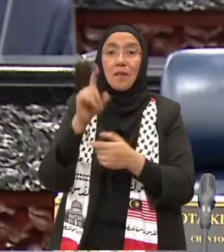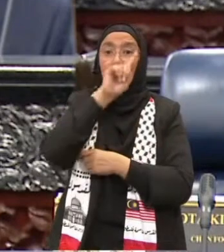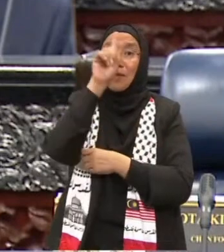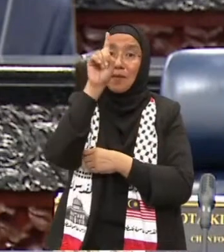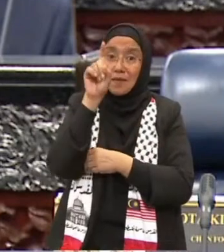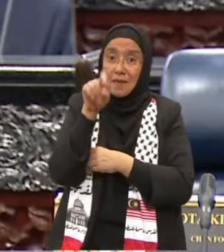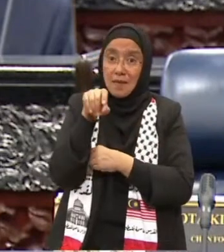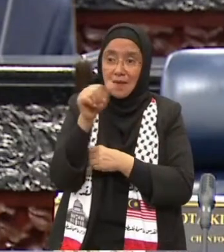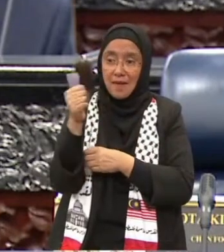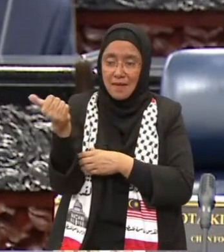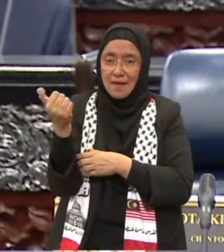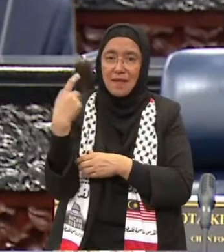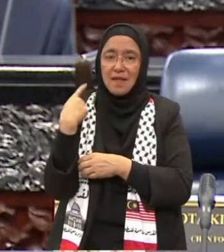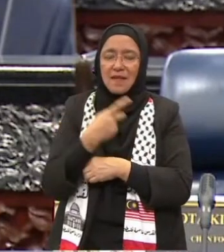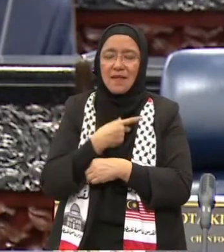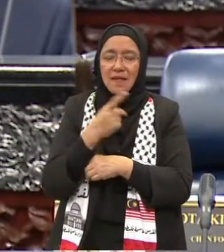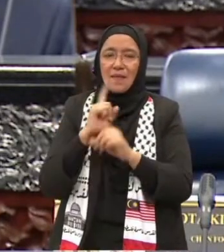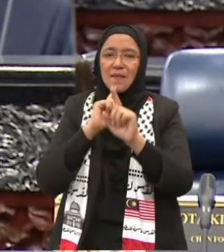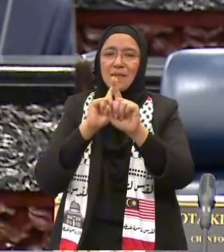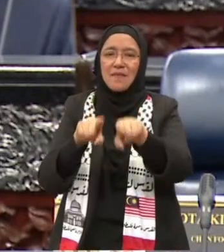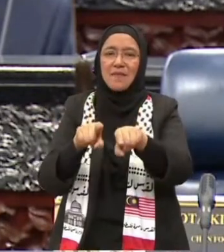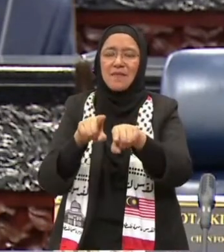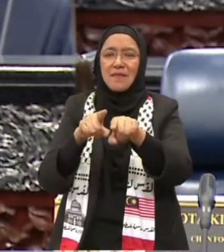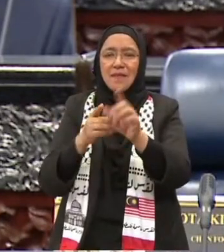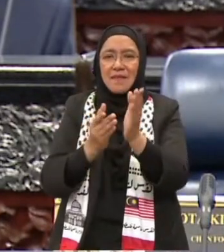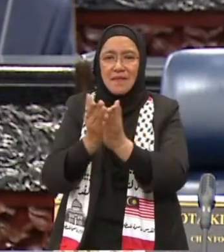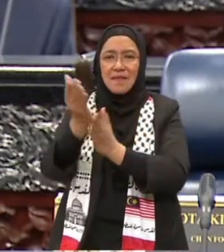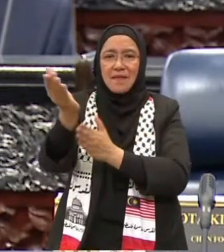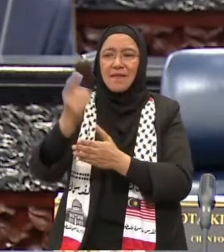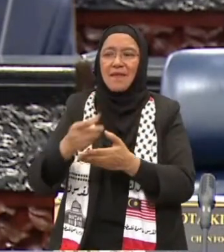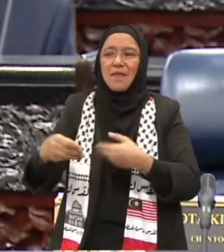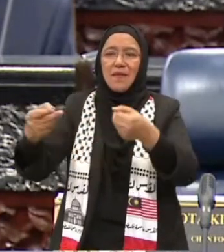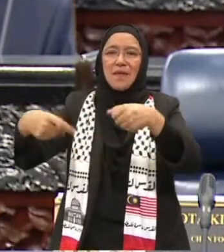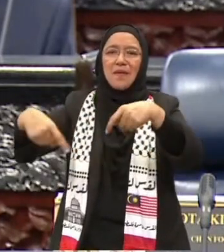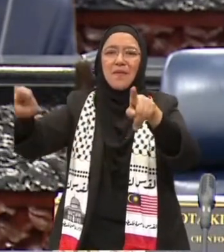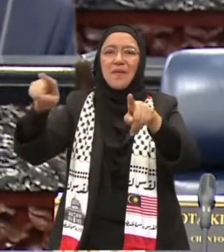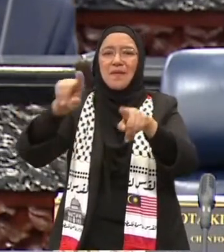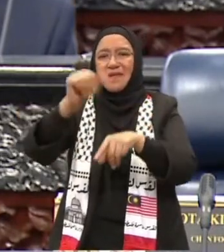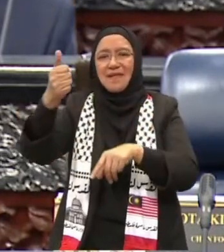ruang kepada menteri-menteri lain untuk jawab pada hari ini. Sekian, terima kasih.